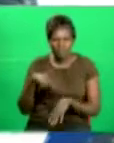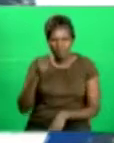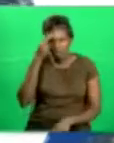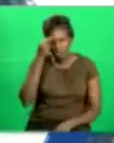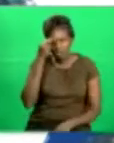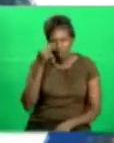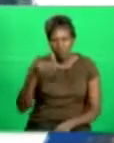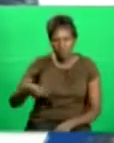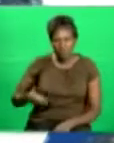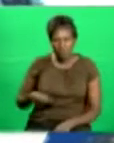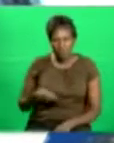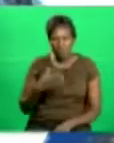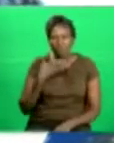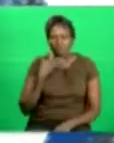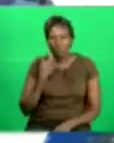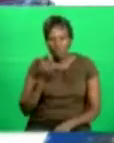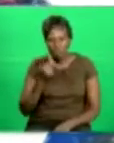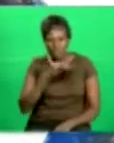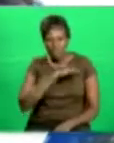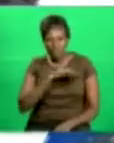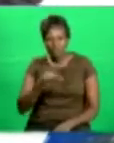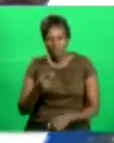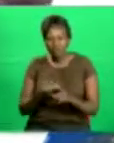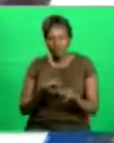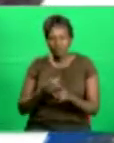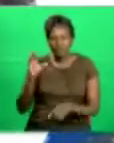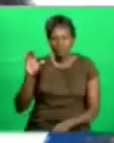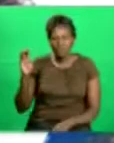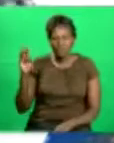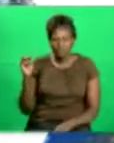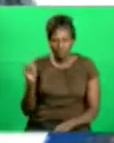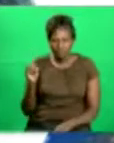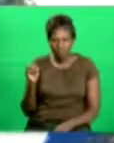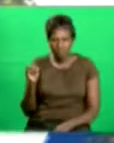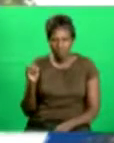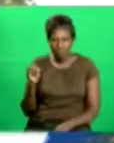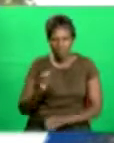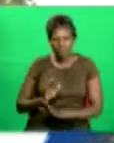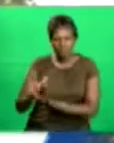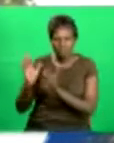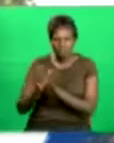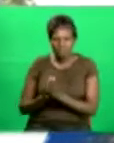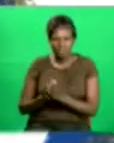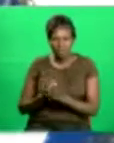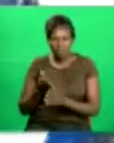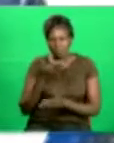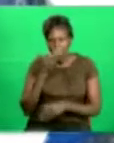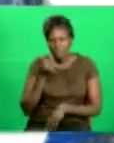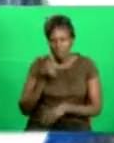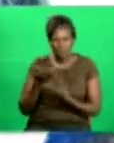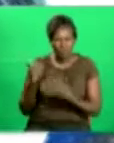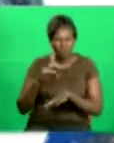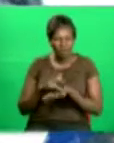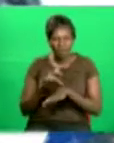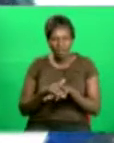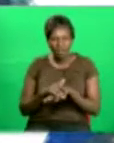ambaye anaitwa Mtutu anataka gavana wa Mashinani namna hii. Angeachiliwa hii kitu angechukua mapema.